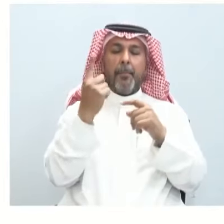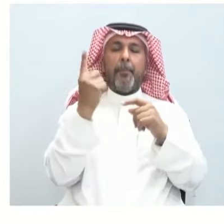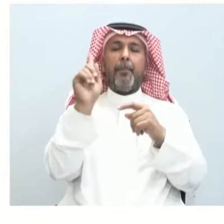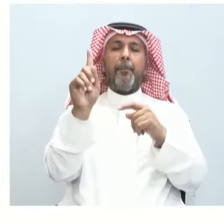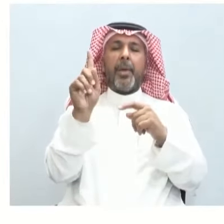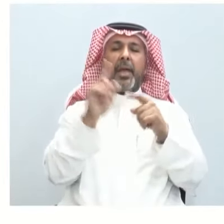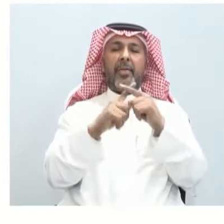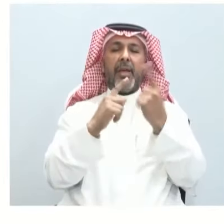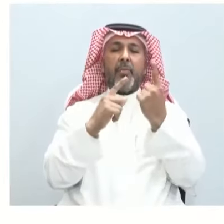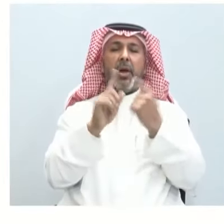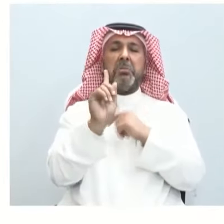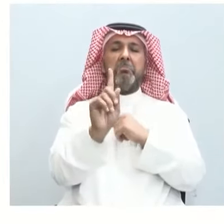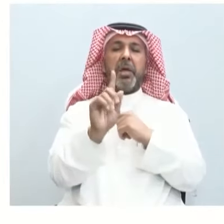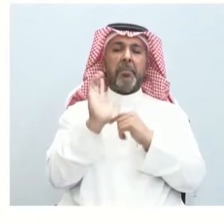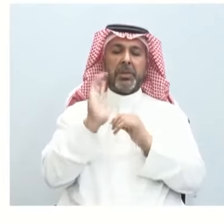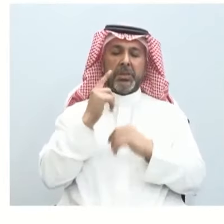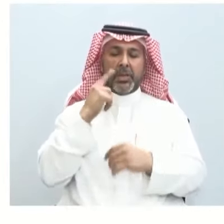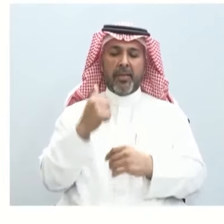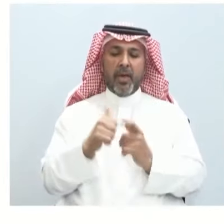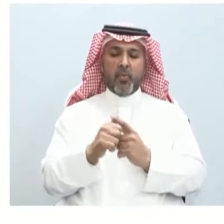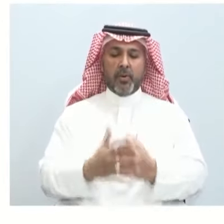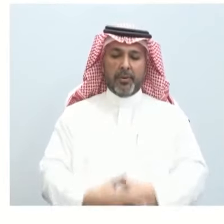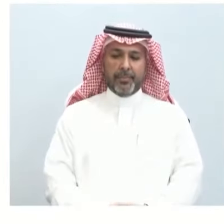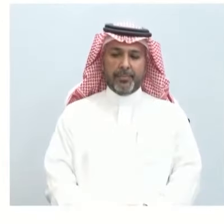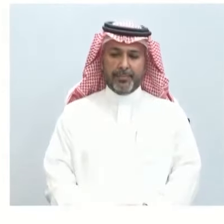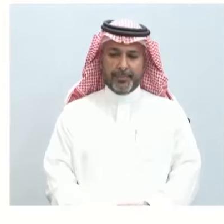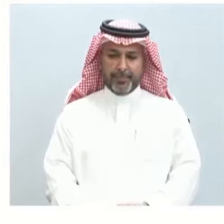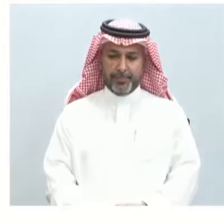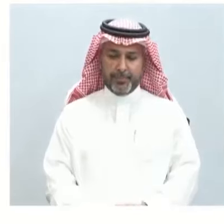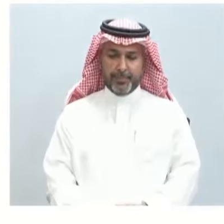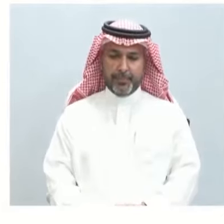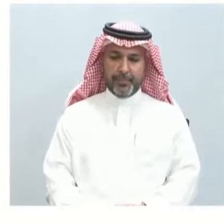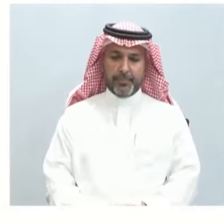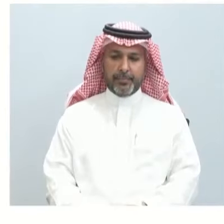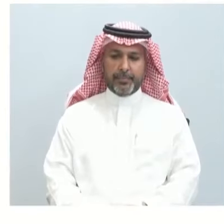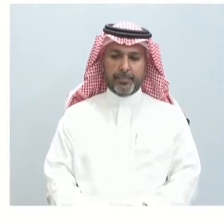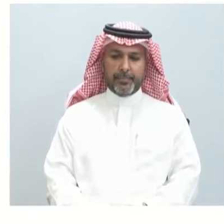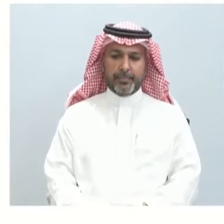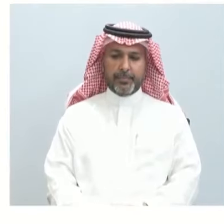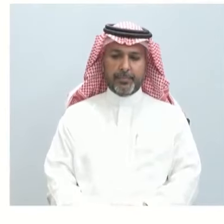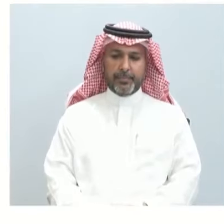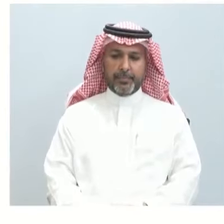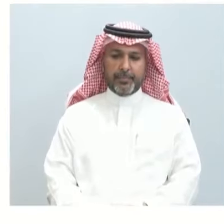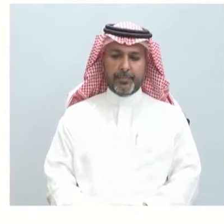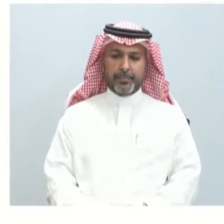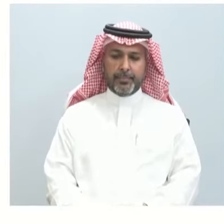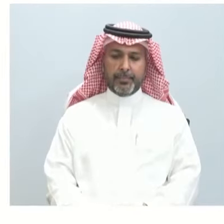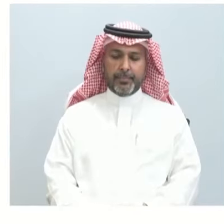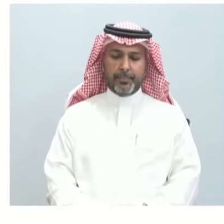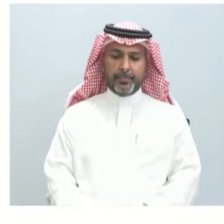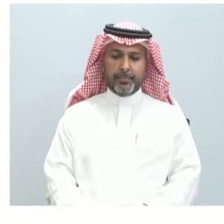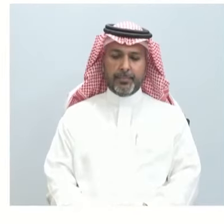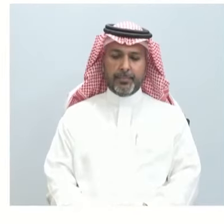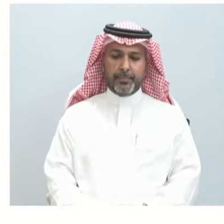وحيده حد بكثيره الحدود الموضحه في الشكل السؤال الثاني من تمارين